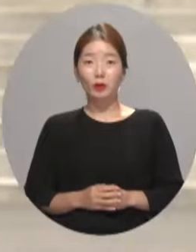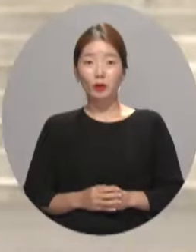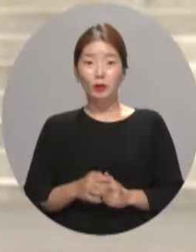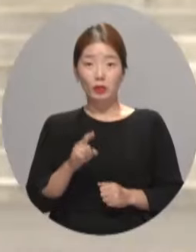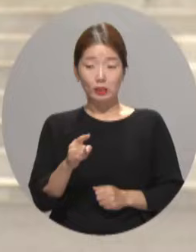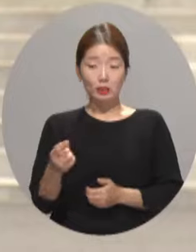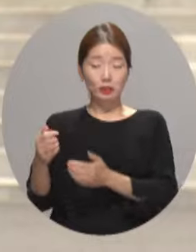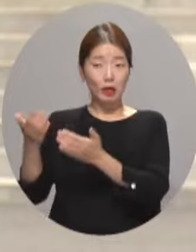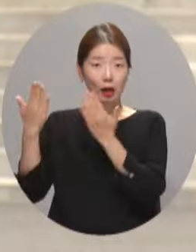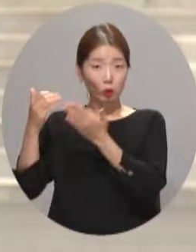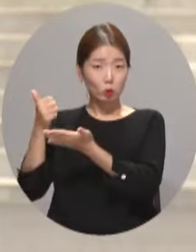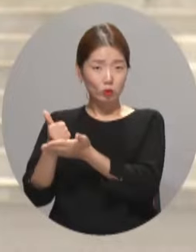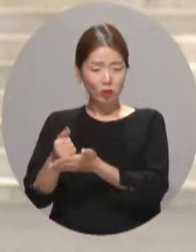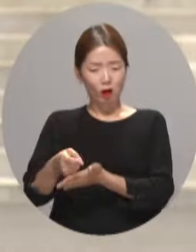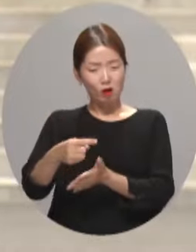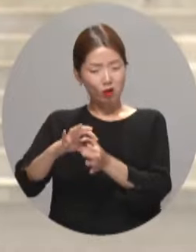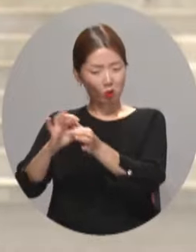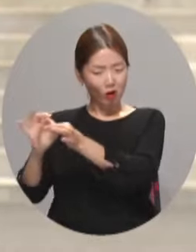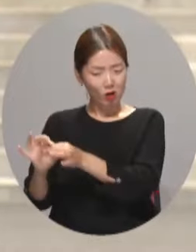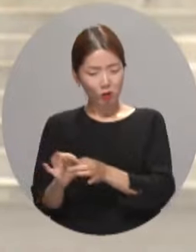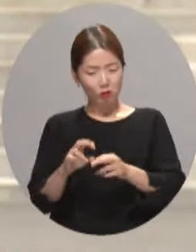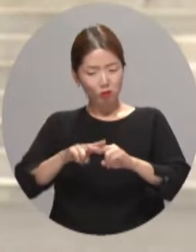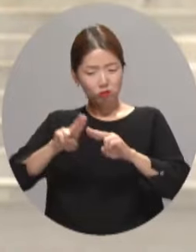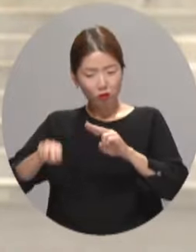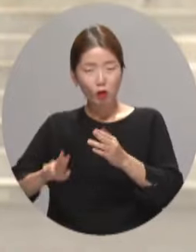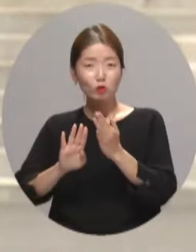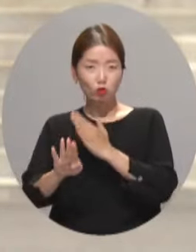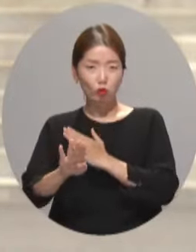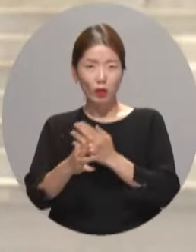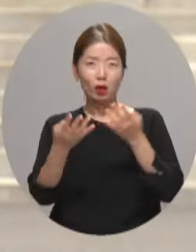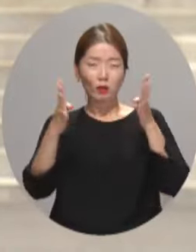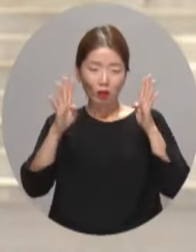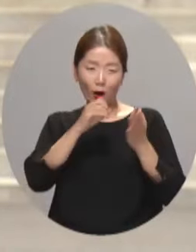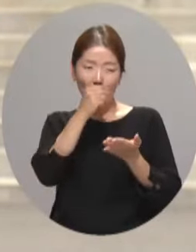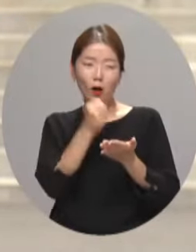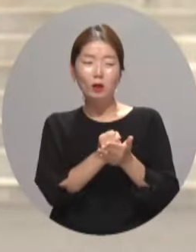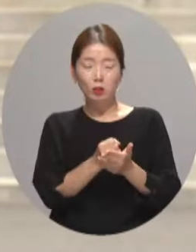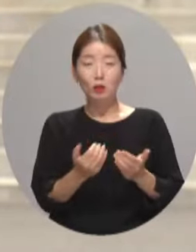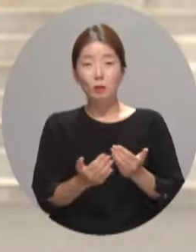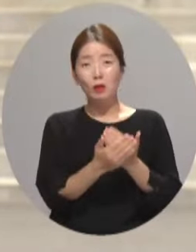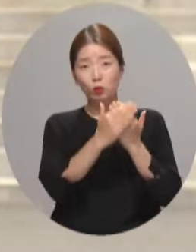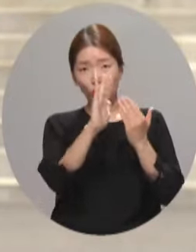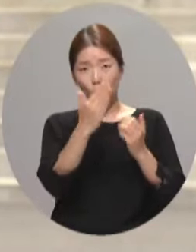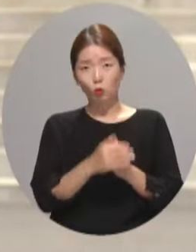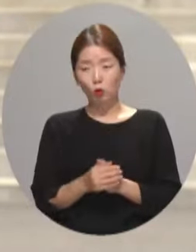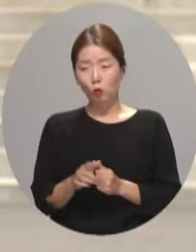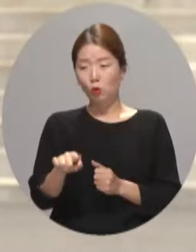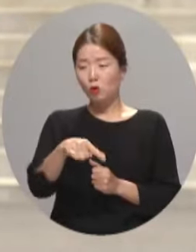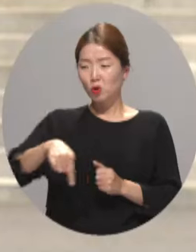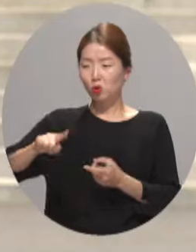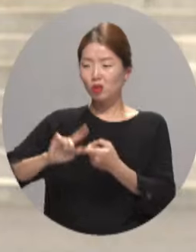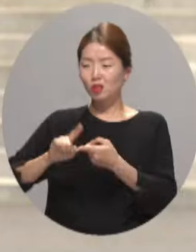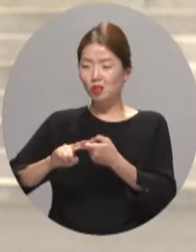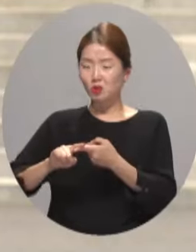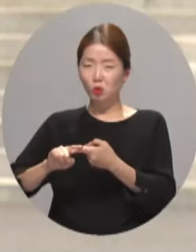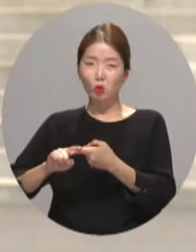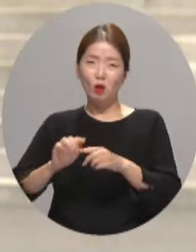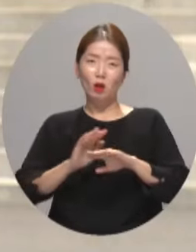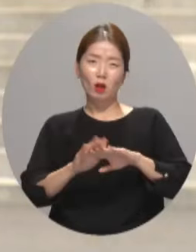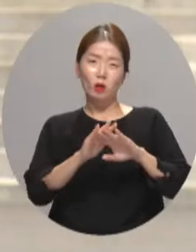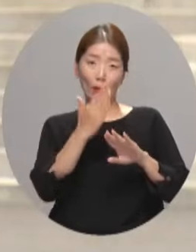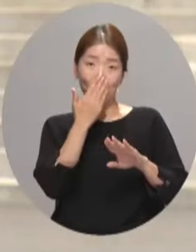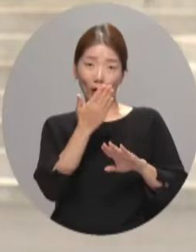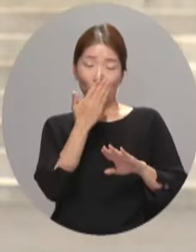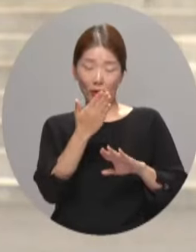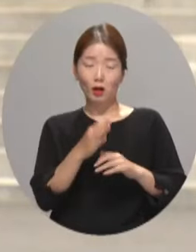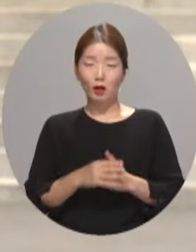이 총장과 주요 보직자들의 사퇴가 이루어져야만 대학 정상화는 물론이고 이 총장의 사법 리스크 극복도 가능하다는